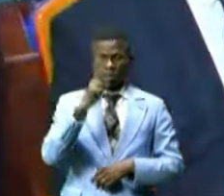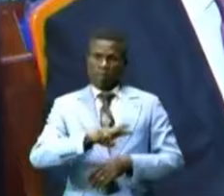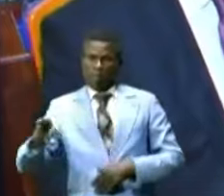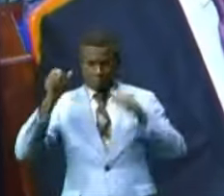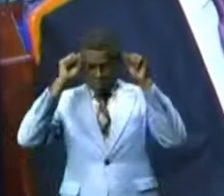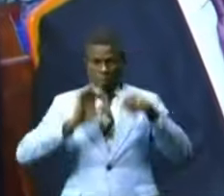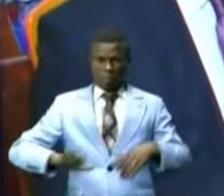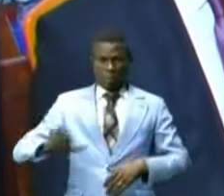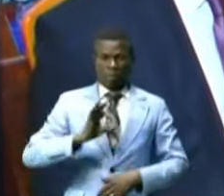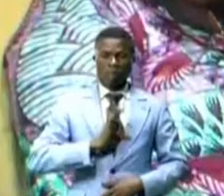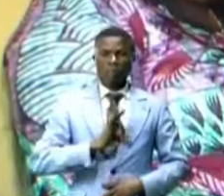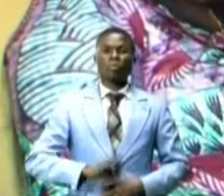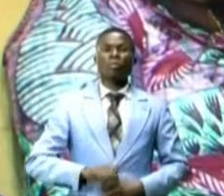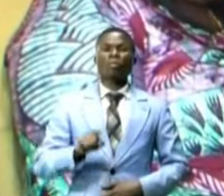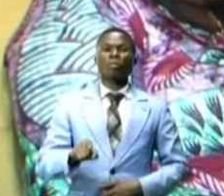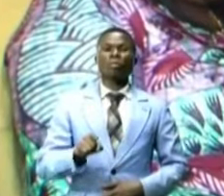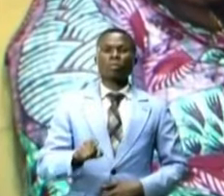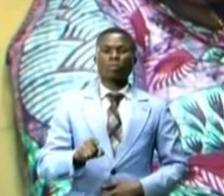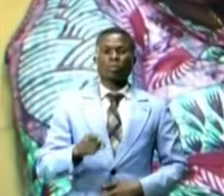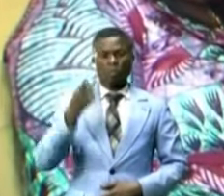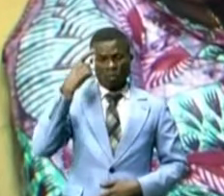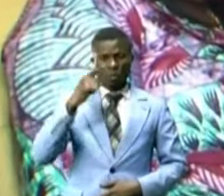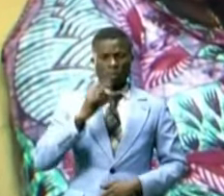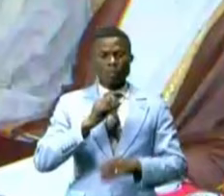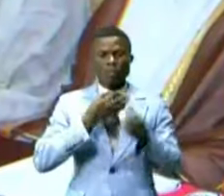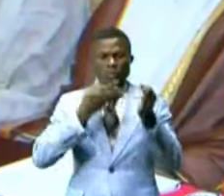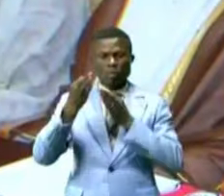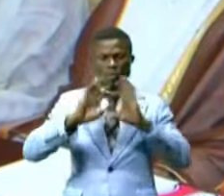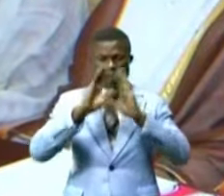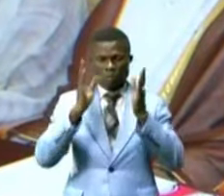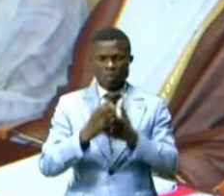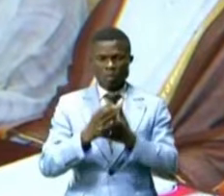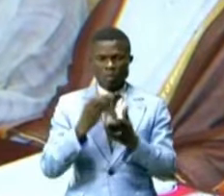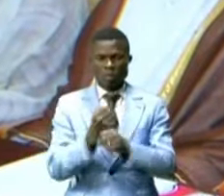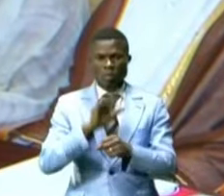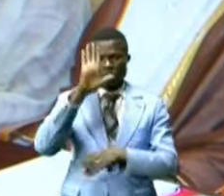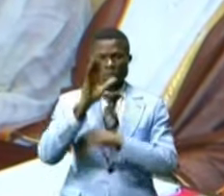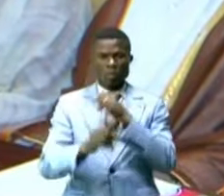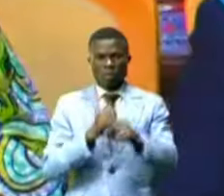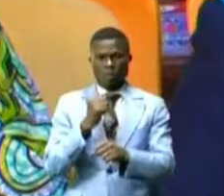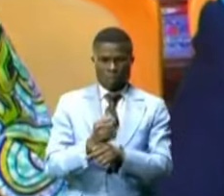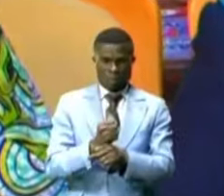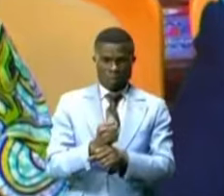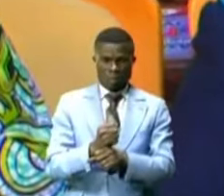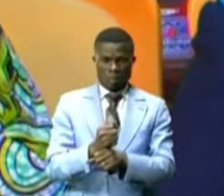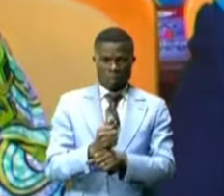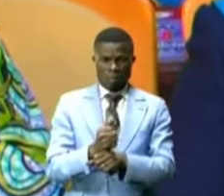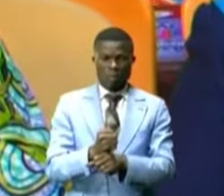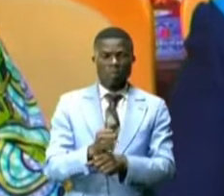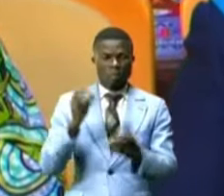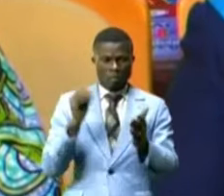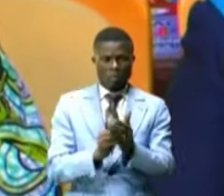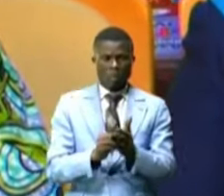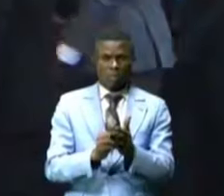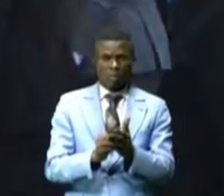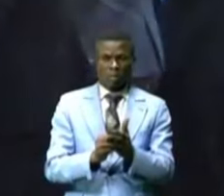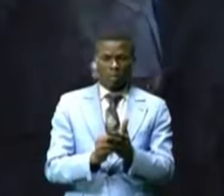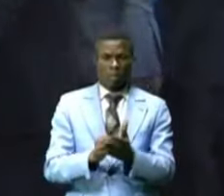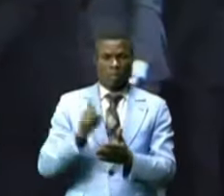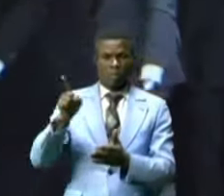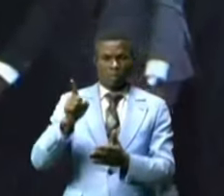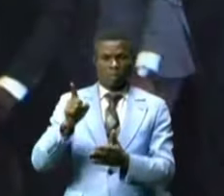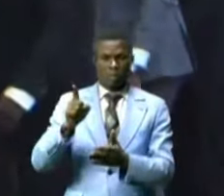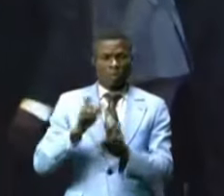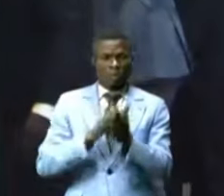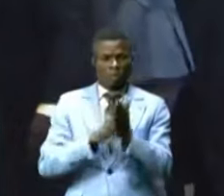au chef de l'État Félix-Antoine Tshisekedi pour étaler ses réalisations en 5 ans. Il en faudra bien plus à celui qui sera